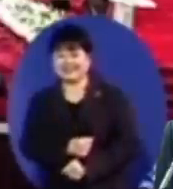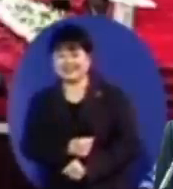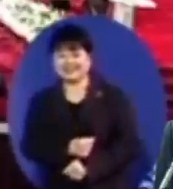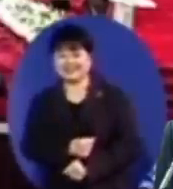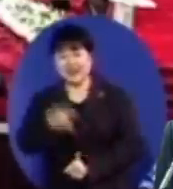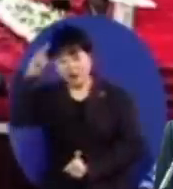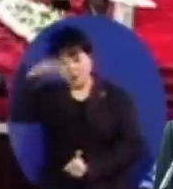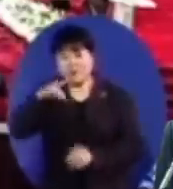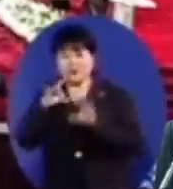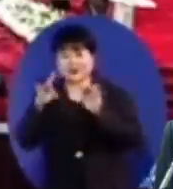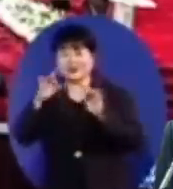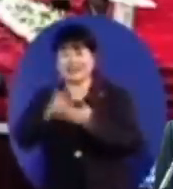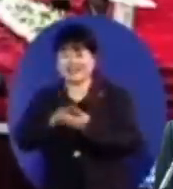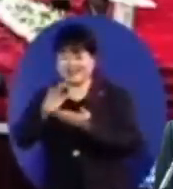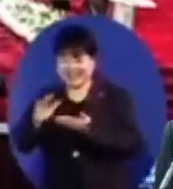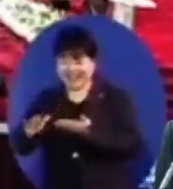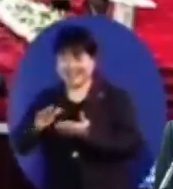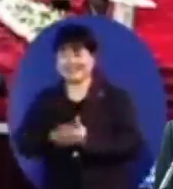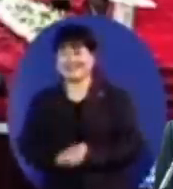누굽니다.